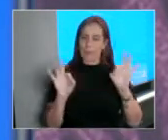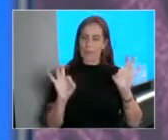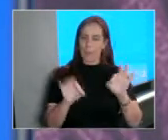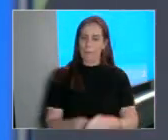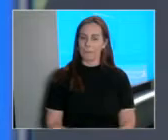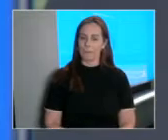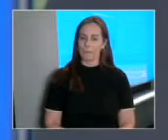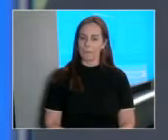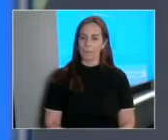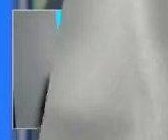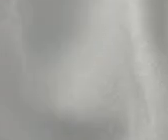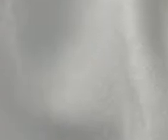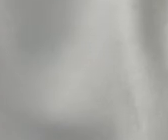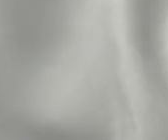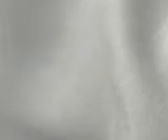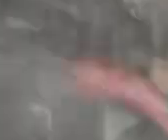מתחילים.